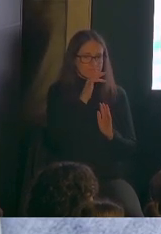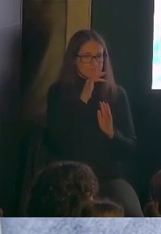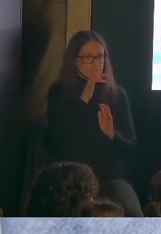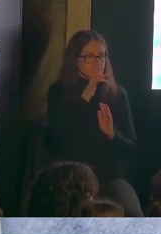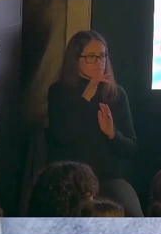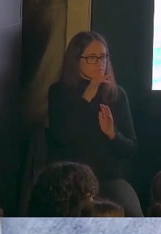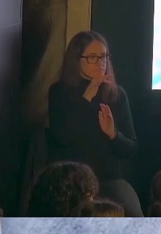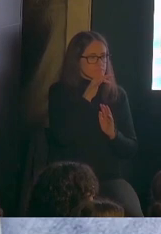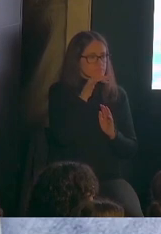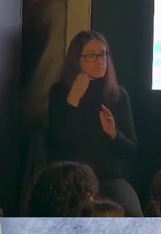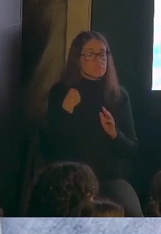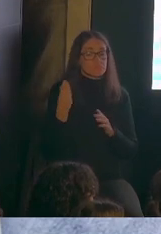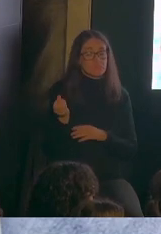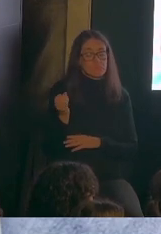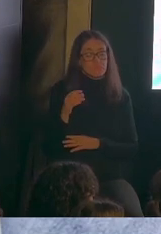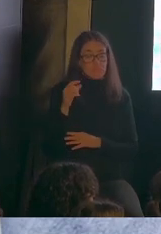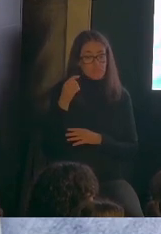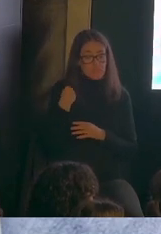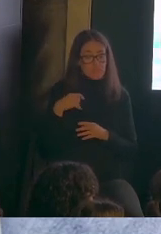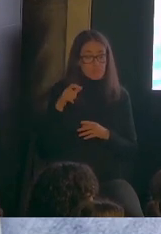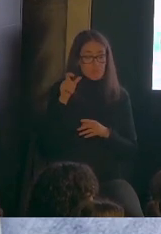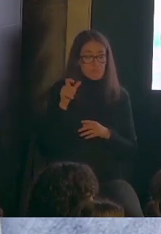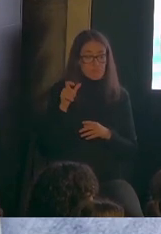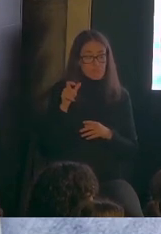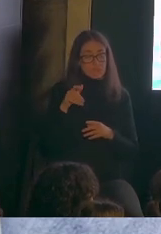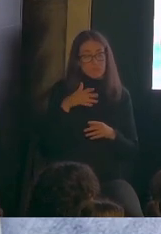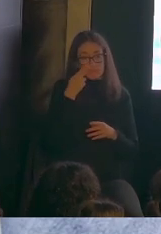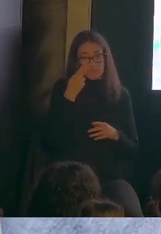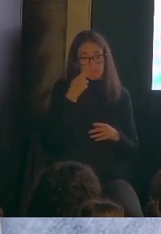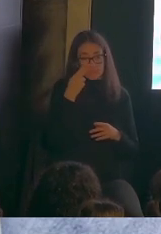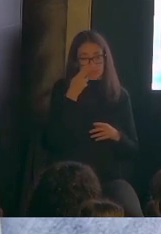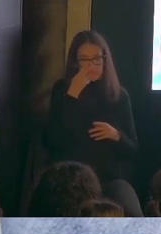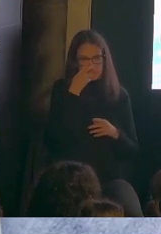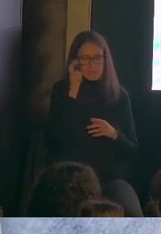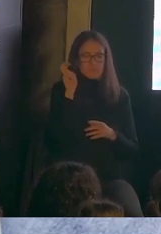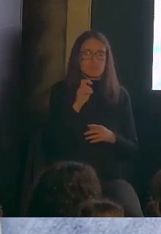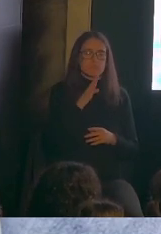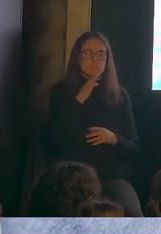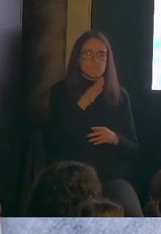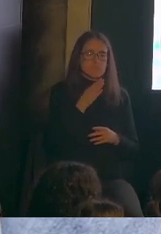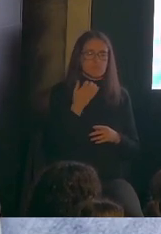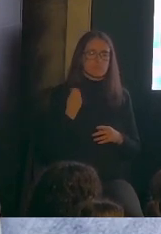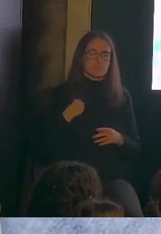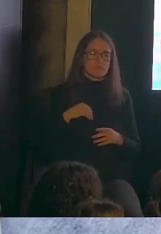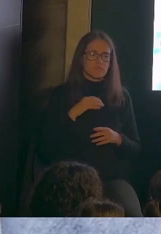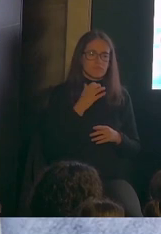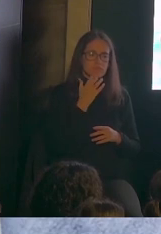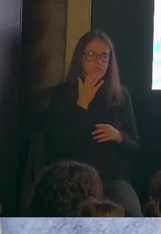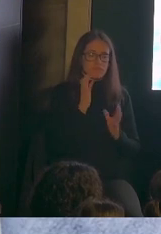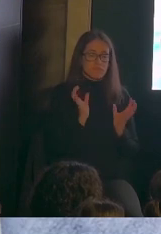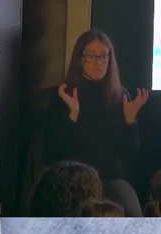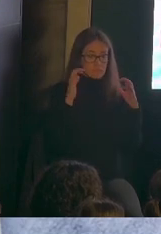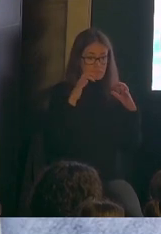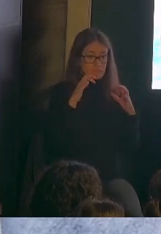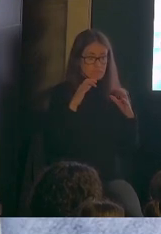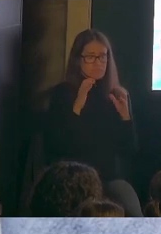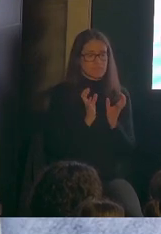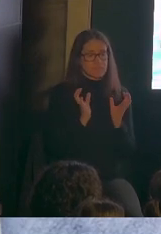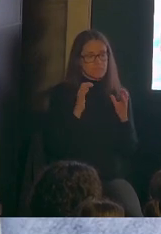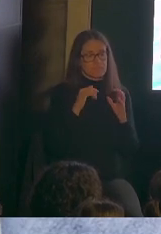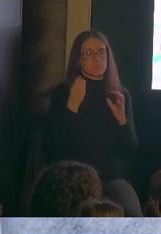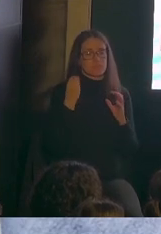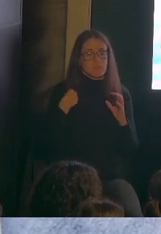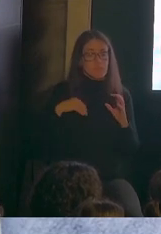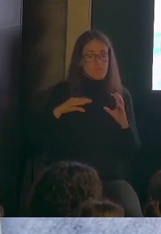un ingredient també molt interessant, que s'extreu d'una carbassa. Vale? D'una carbassa extreuen